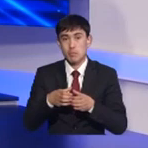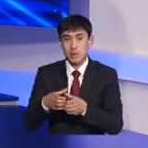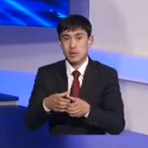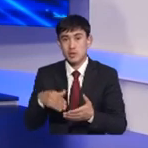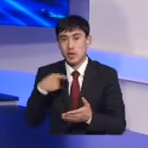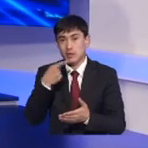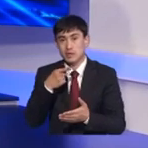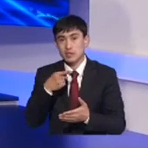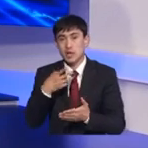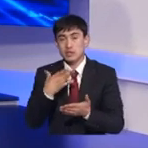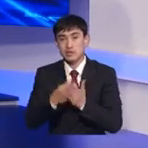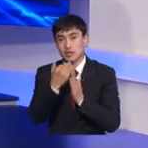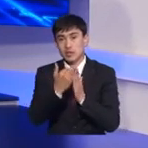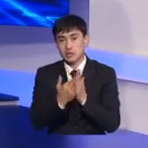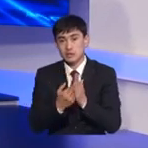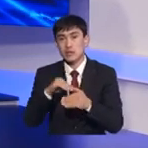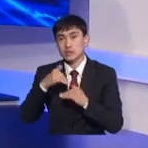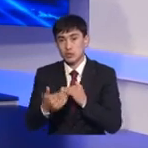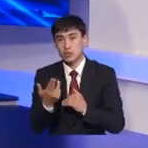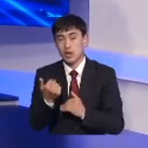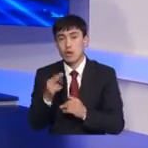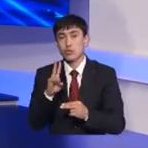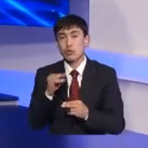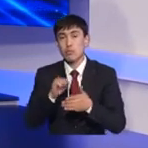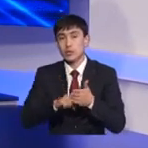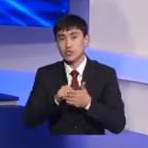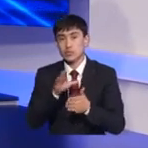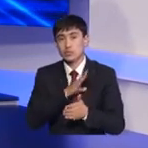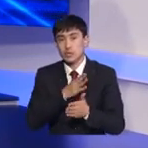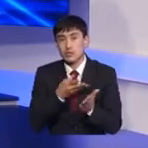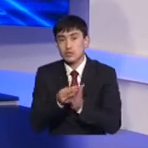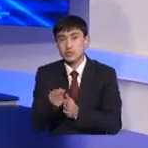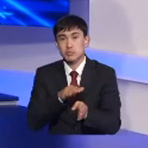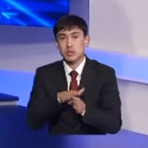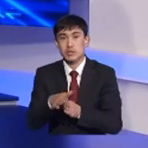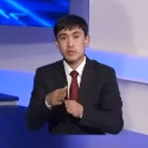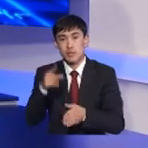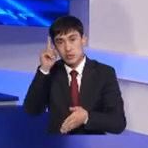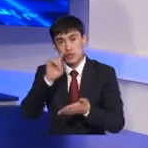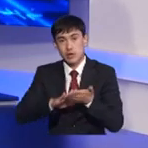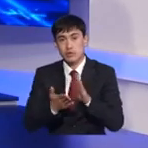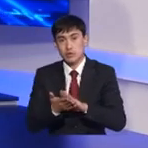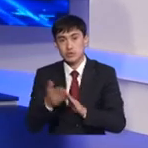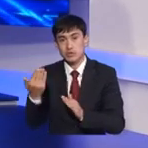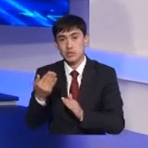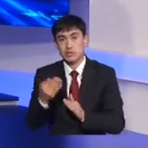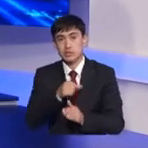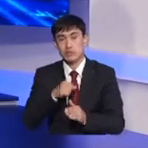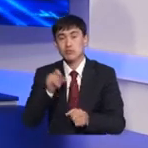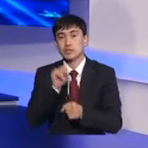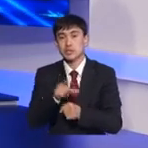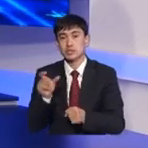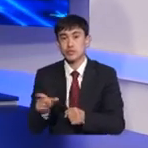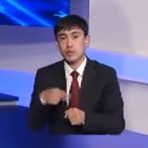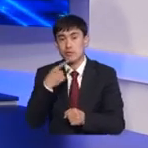не отрицают отставания от графика. Однако на это были причины несвоевременного исполнения договоренностей со стороны самого